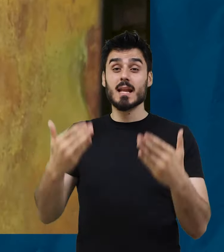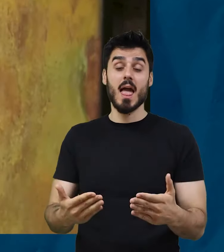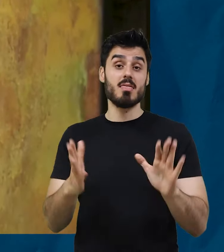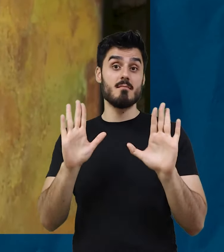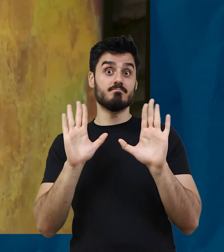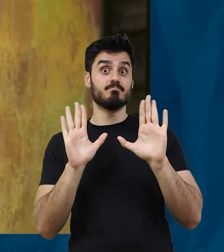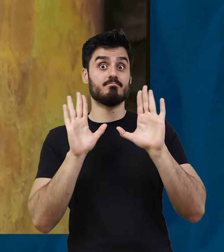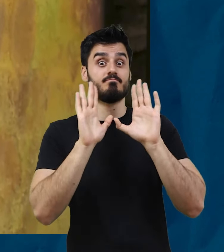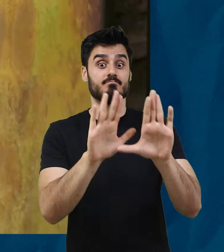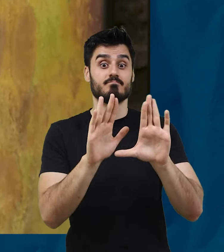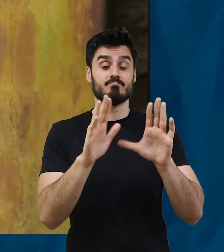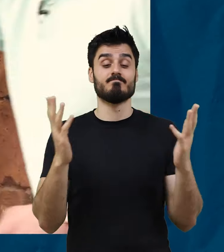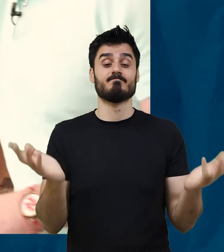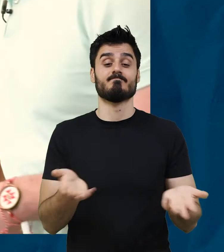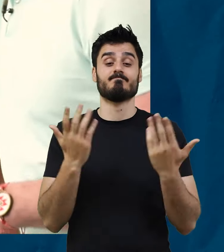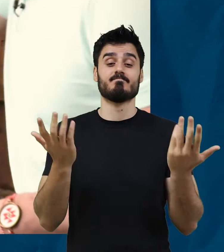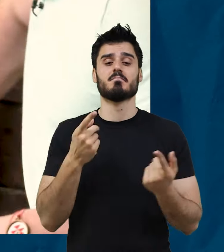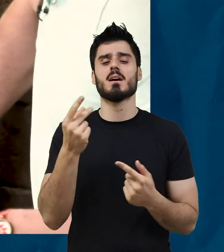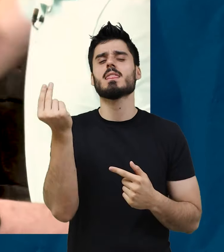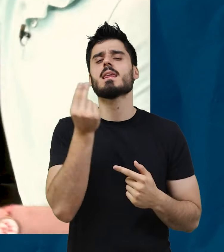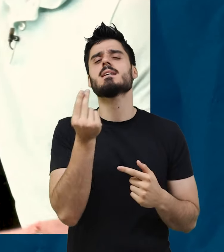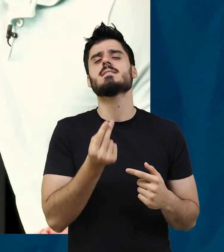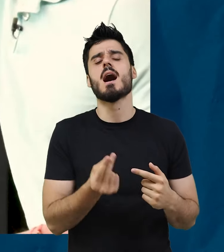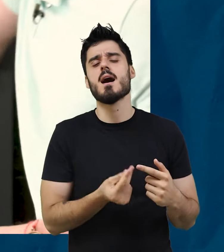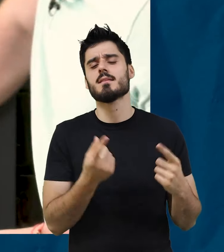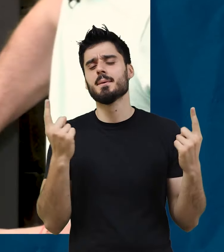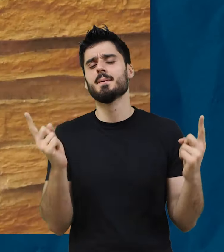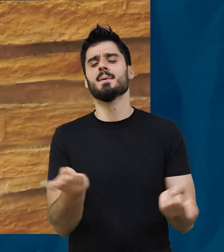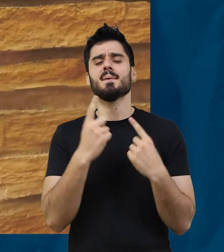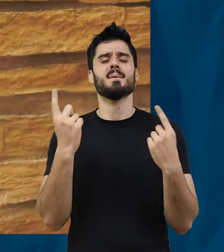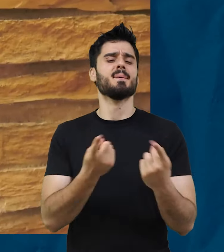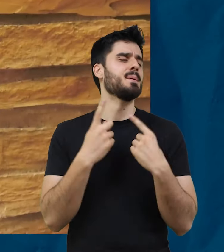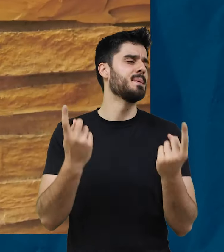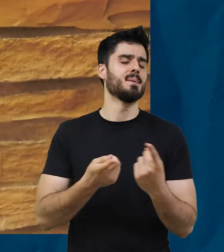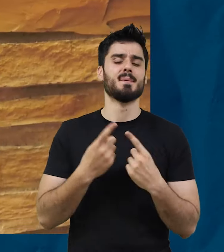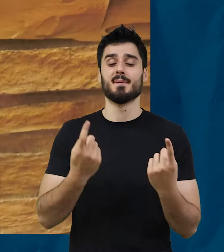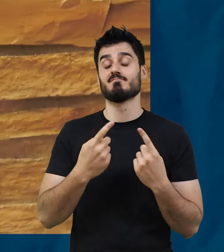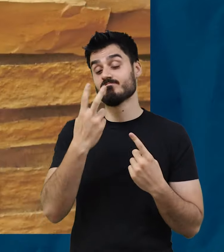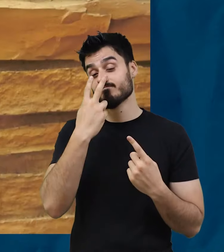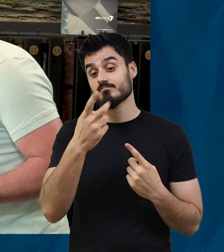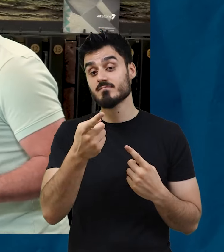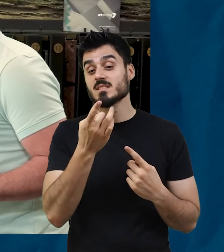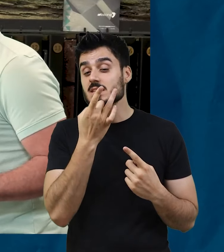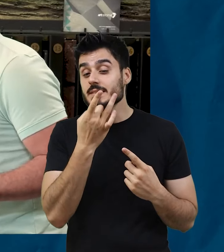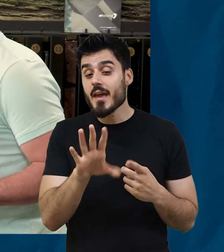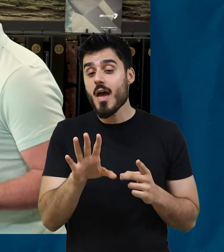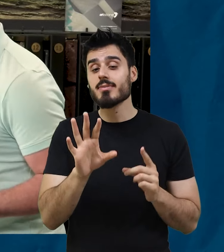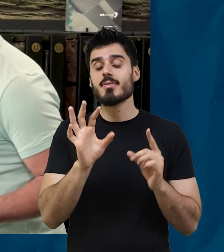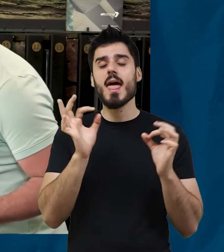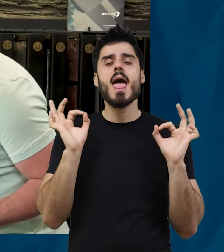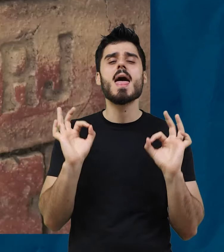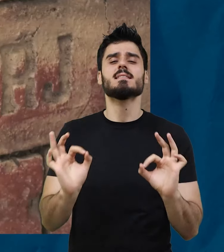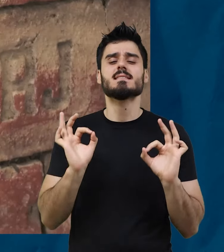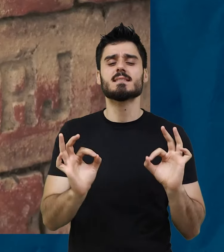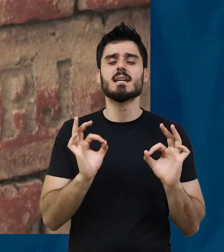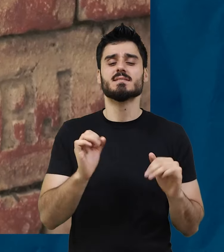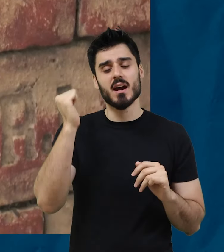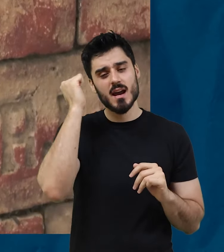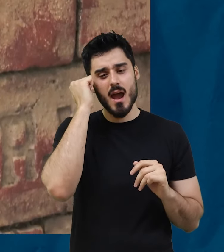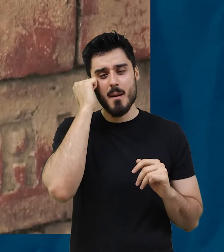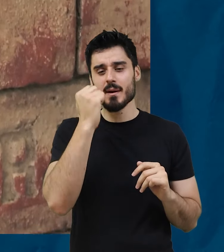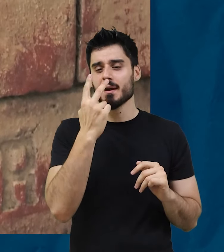ръждива истинска ламарина. Тук дизайнерите наистина могат да се развихрят. Ето виждате невероятен цвят с естествен камък. Ето